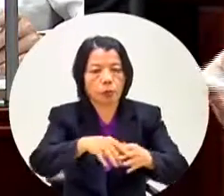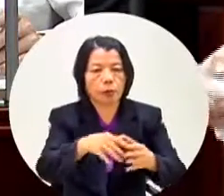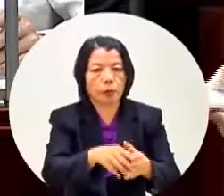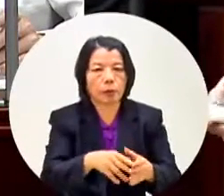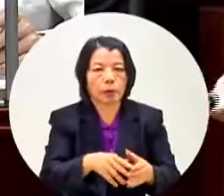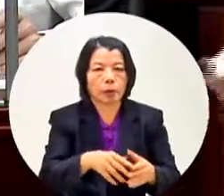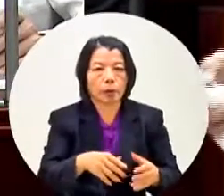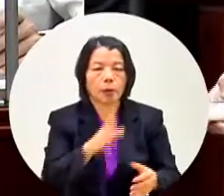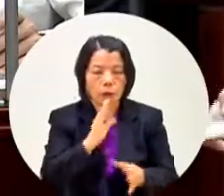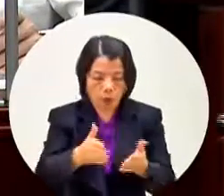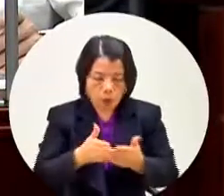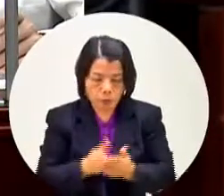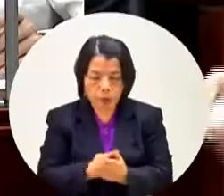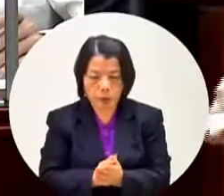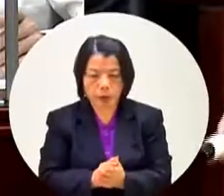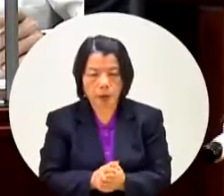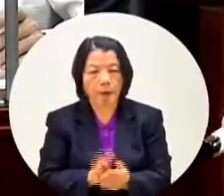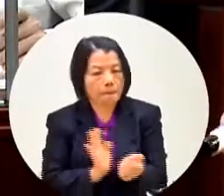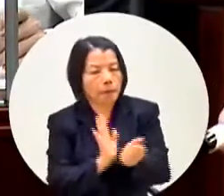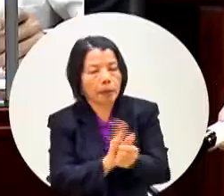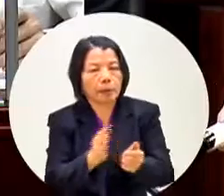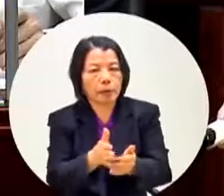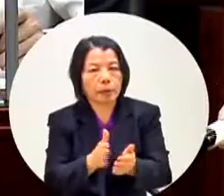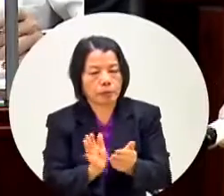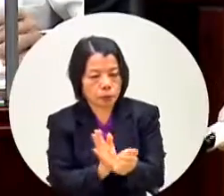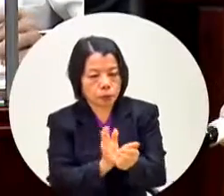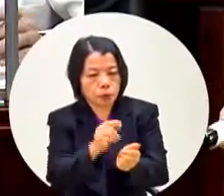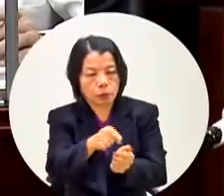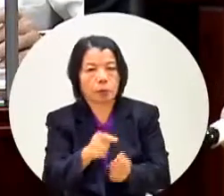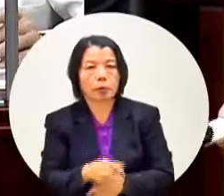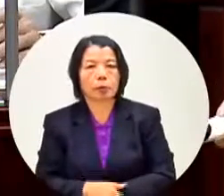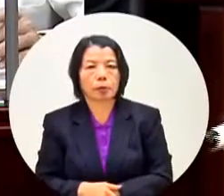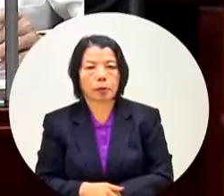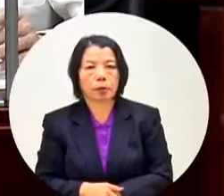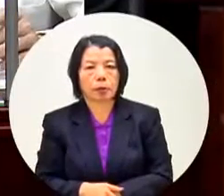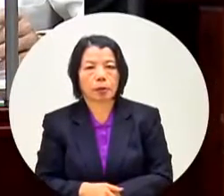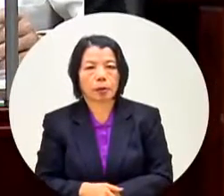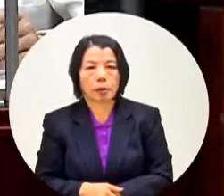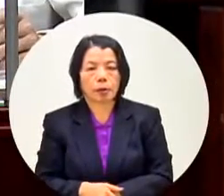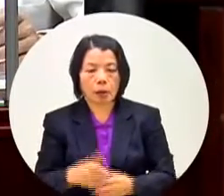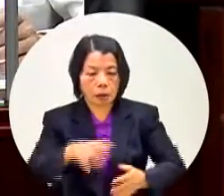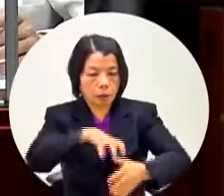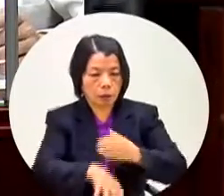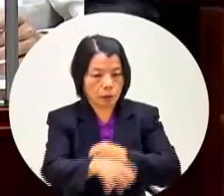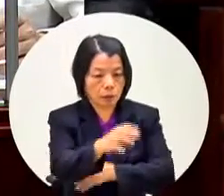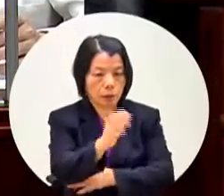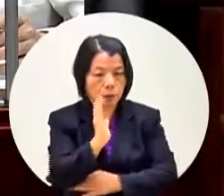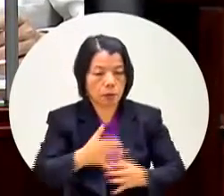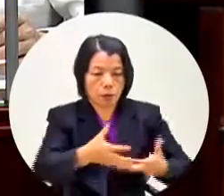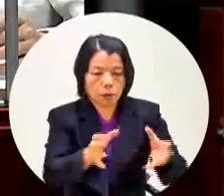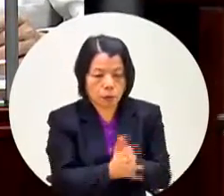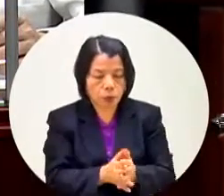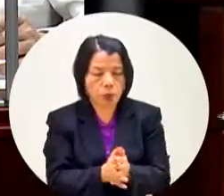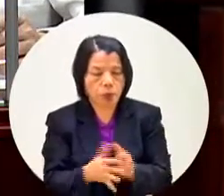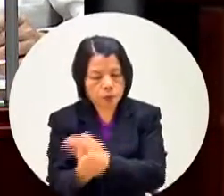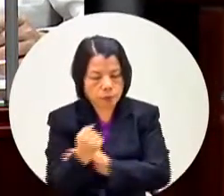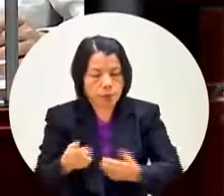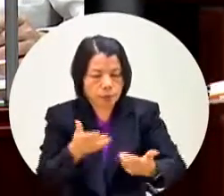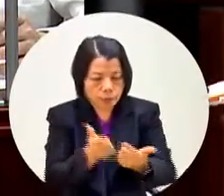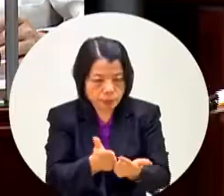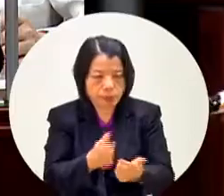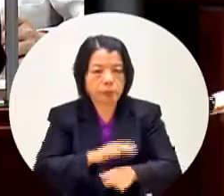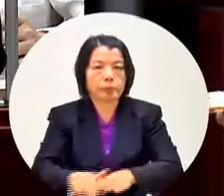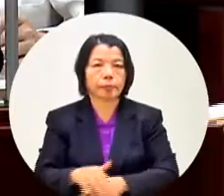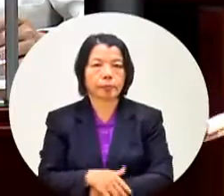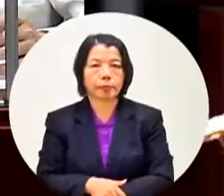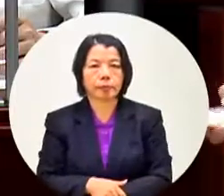发进度。 目前这个整个都市计划，这个是整个主政单位是内政部营建署哈。那目前的进度是预计在七月哈会